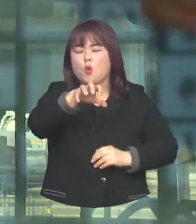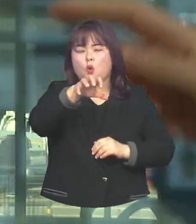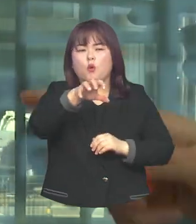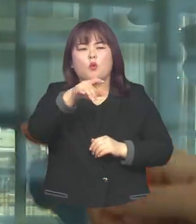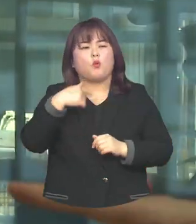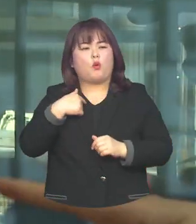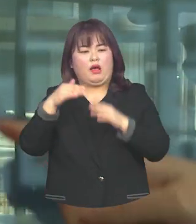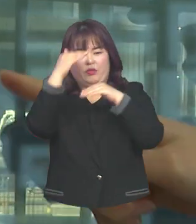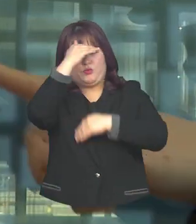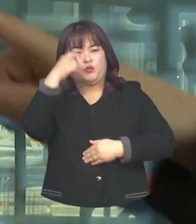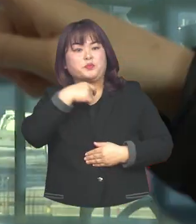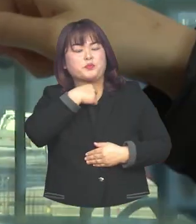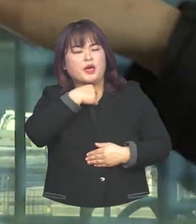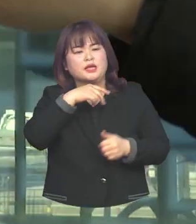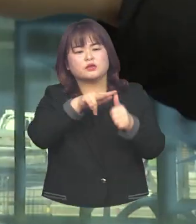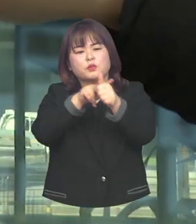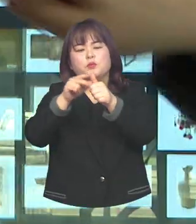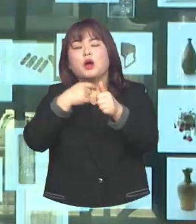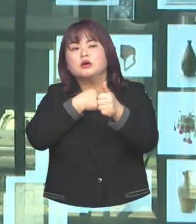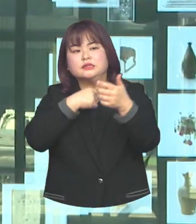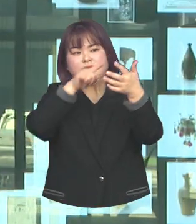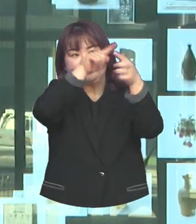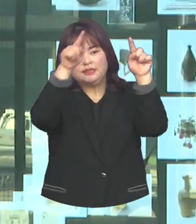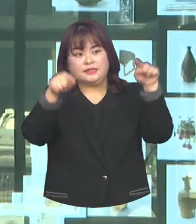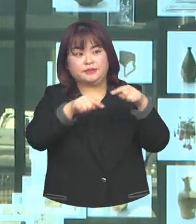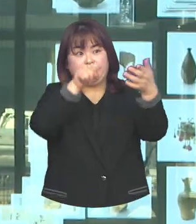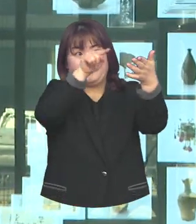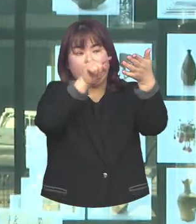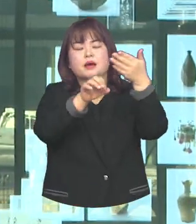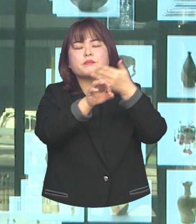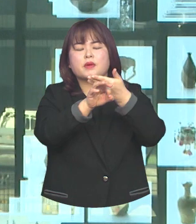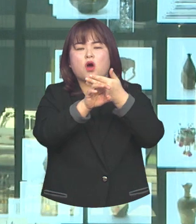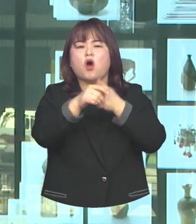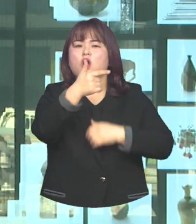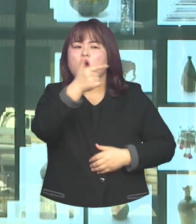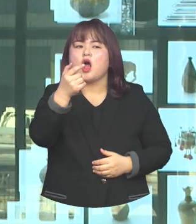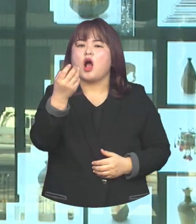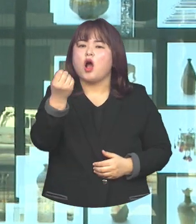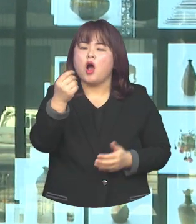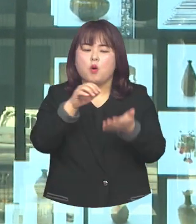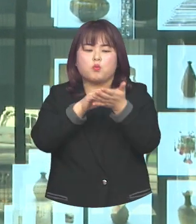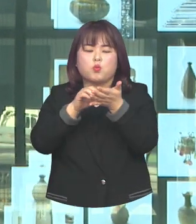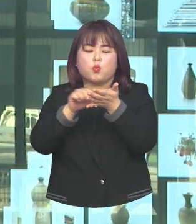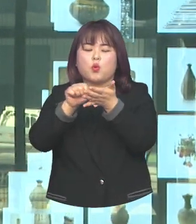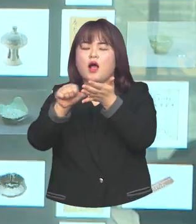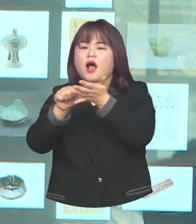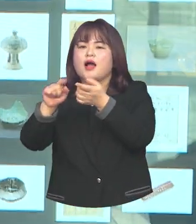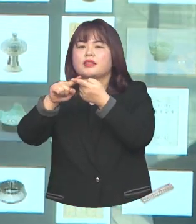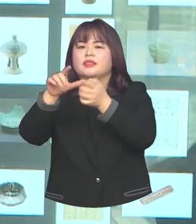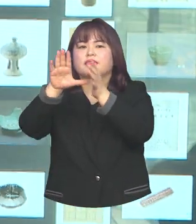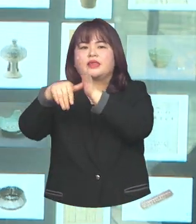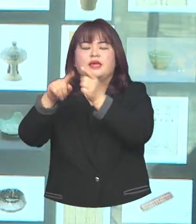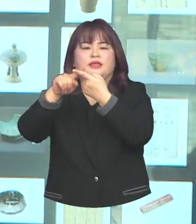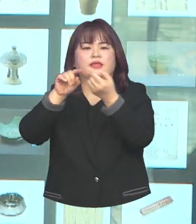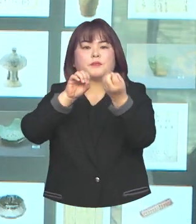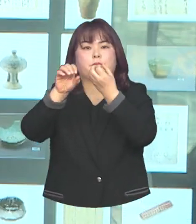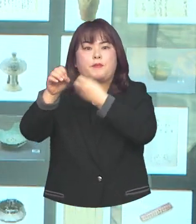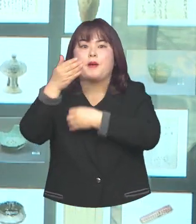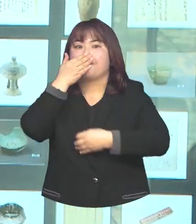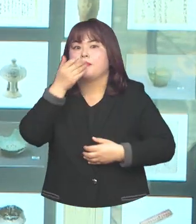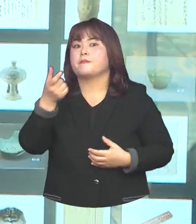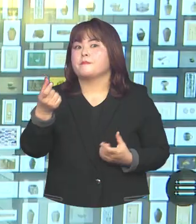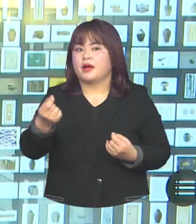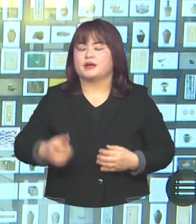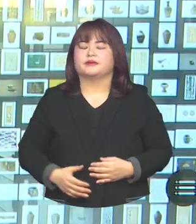위치해 관람객이 정보를 알고 싶은 소장품의 이미지를 터치하면 크기, 재질, 시대 등 자세한 설명을 볼 수